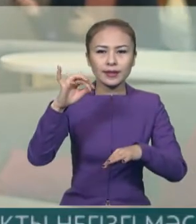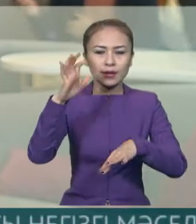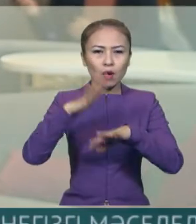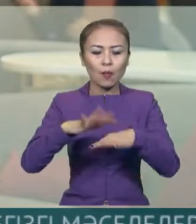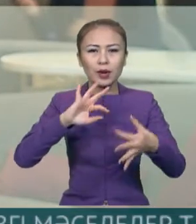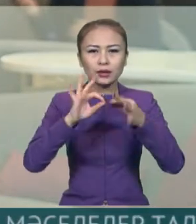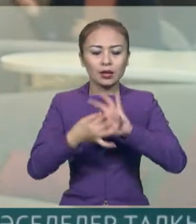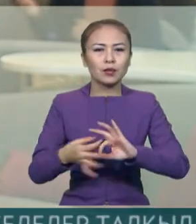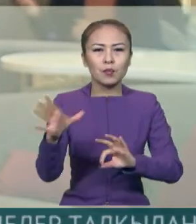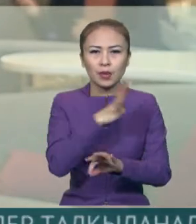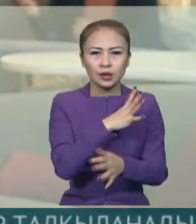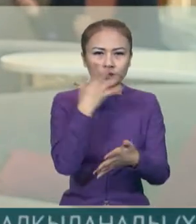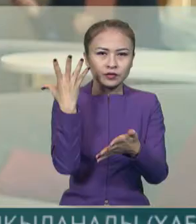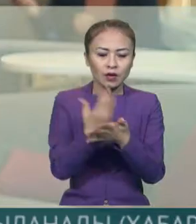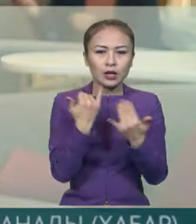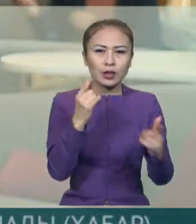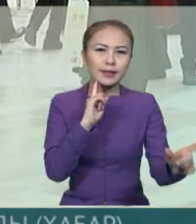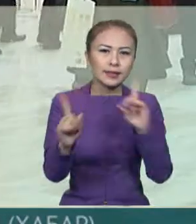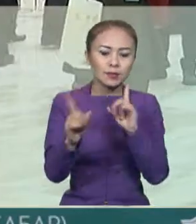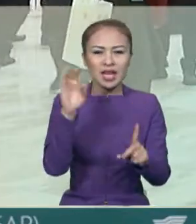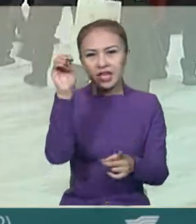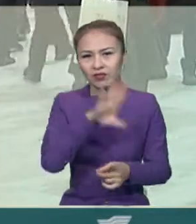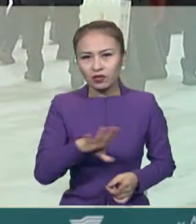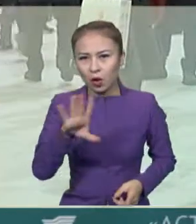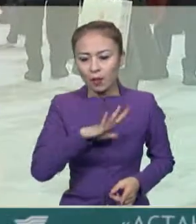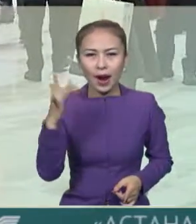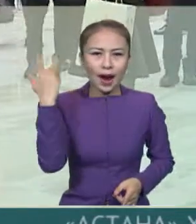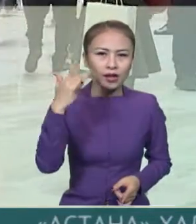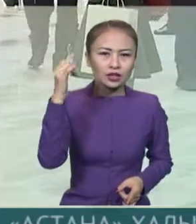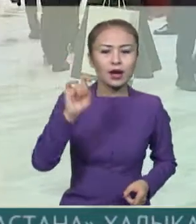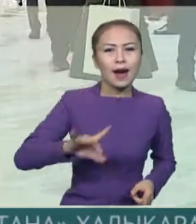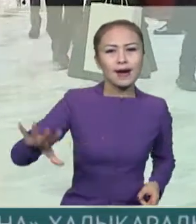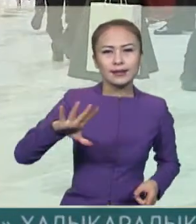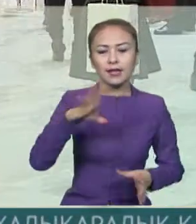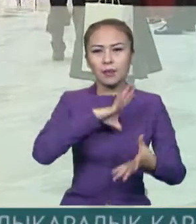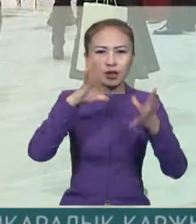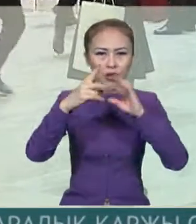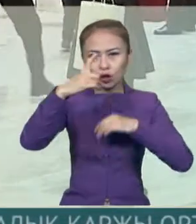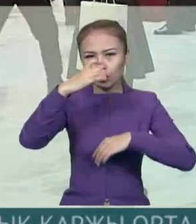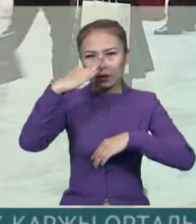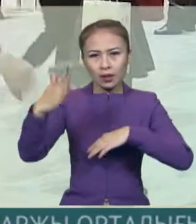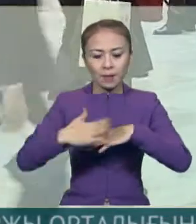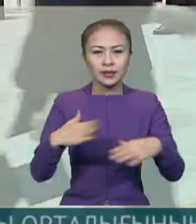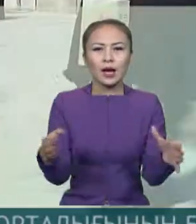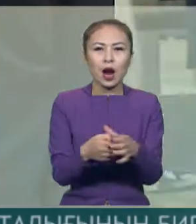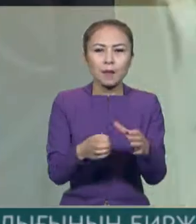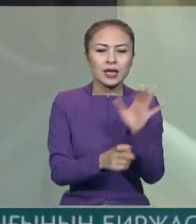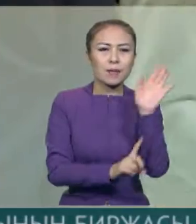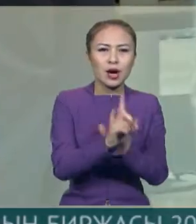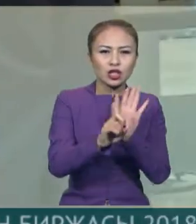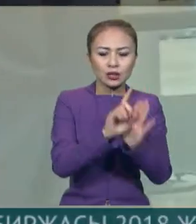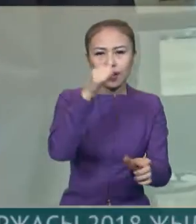салаларын дамытуға бағытталған. Бүгінгі жиынға Еуропа, ақыш және Азия елдерінен 100-ден астам алпауыт компаниялар басшылары